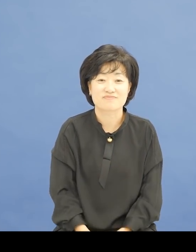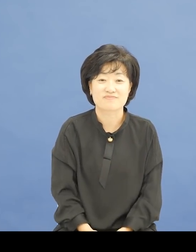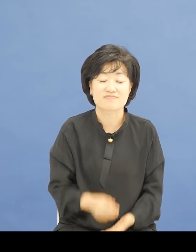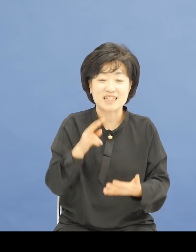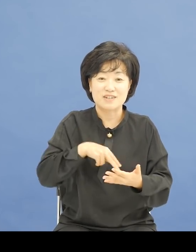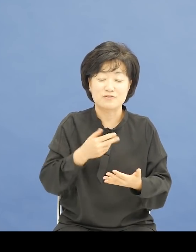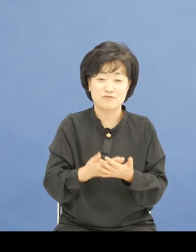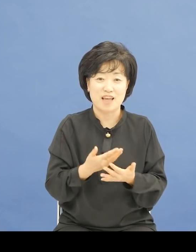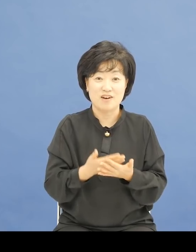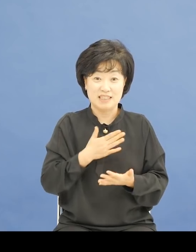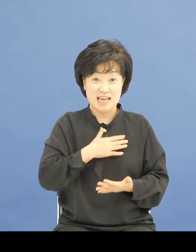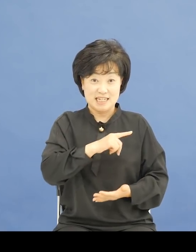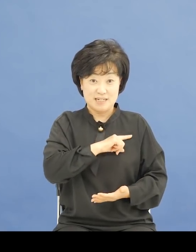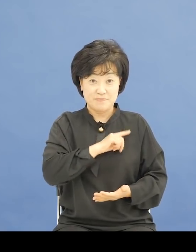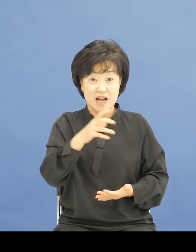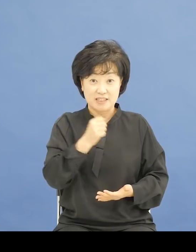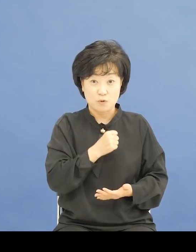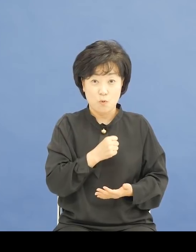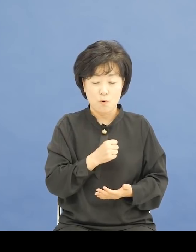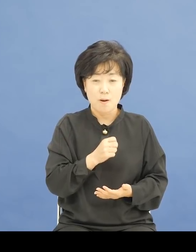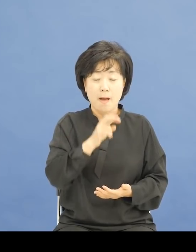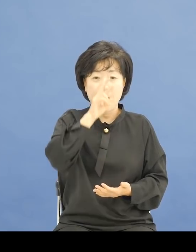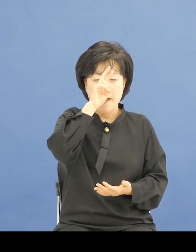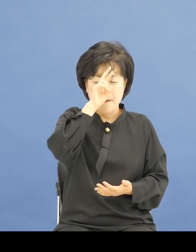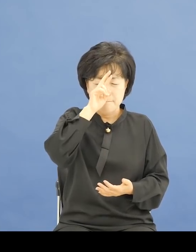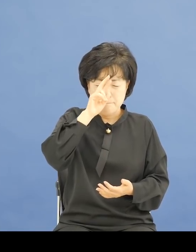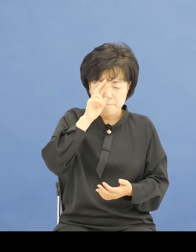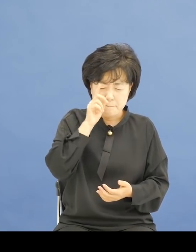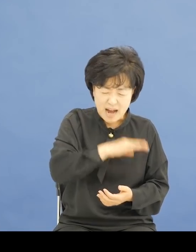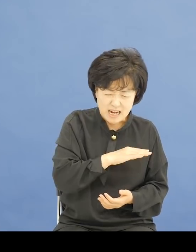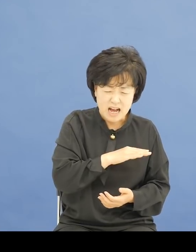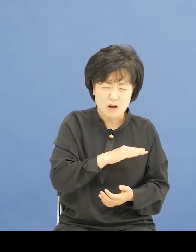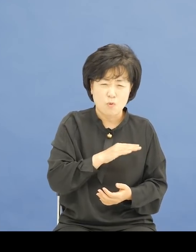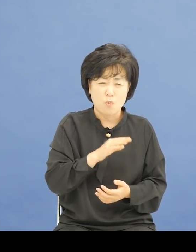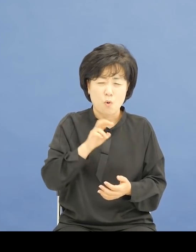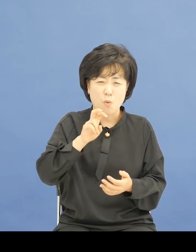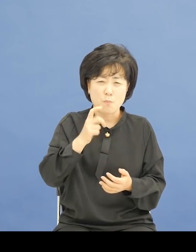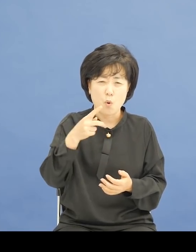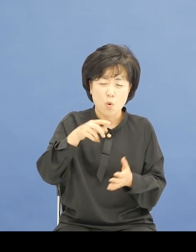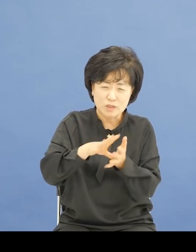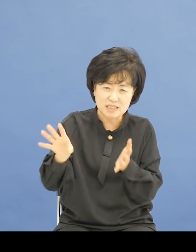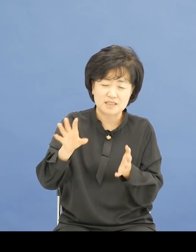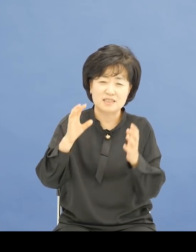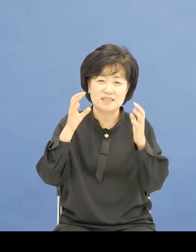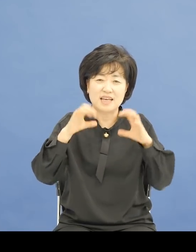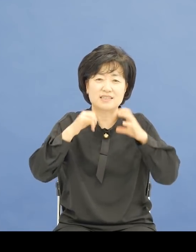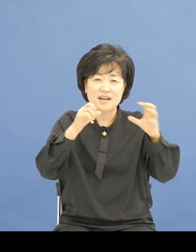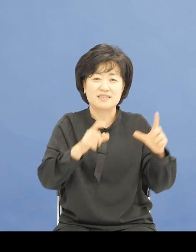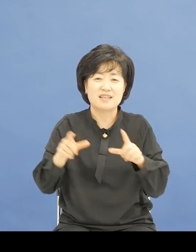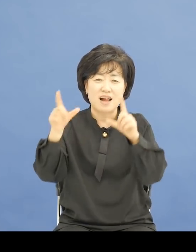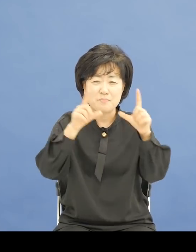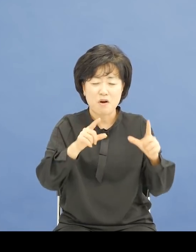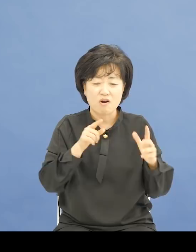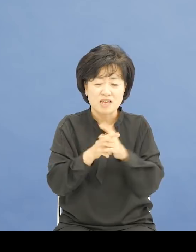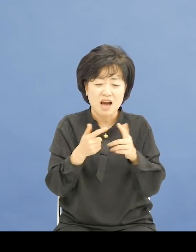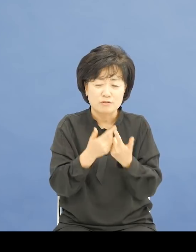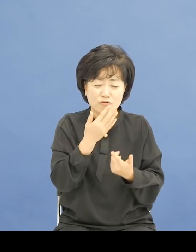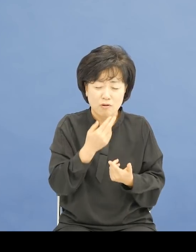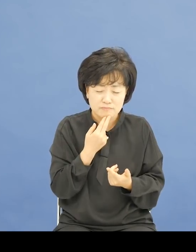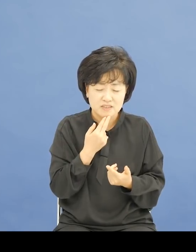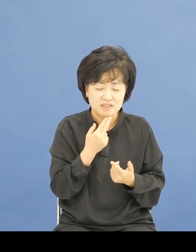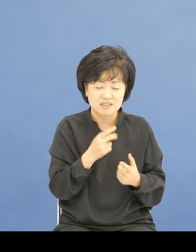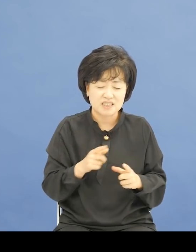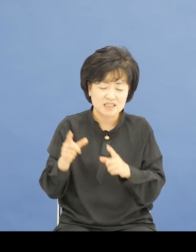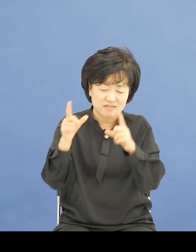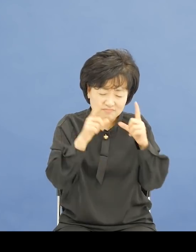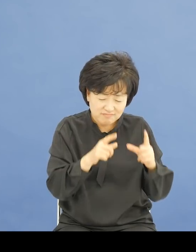목사님 한번 좀 잠깐 예, 읽어주세요. 예, 제 이름으로 네. 박하고 모진 세상을 살며 때로는 이해할 수 없는 일들이 삶 속에